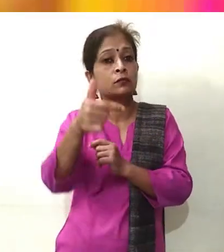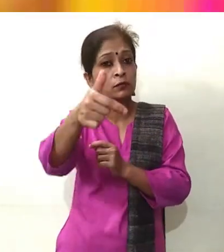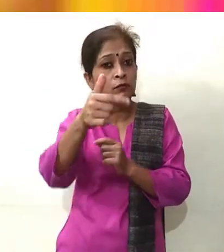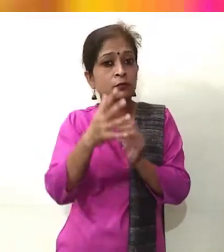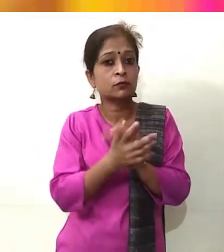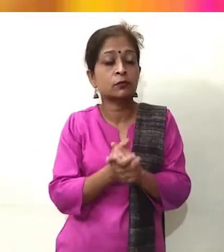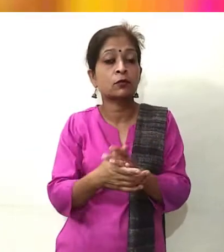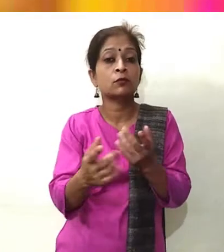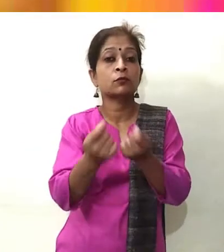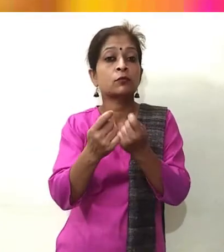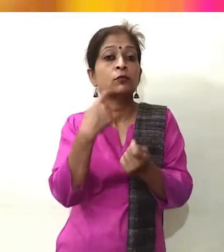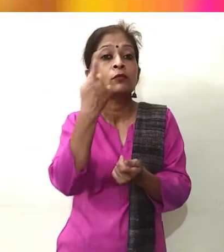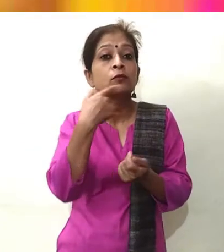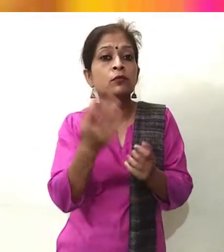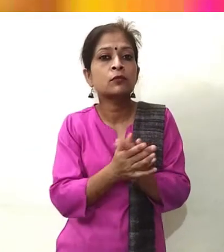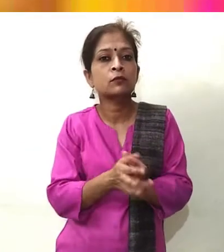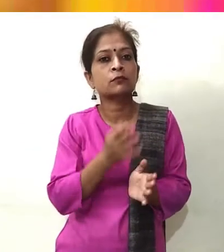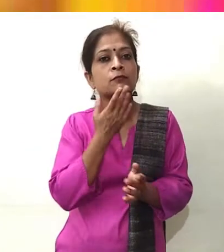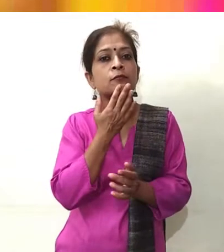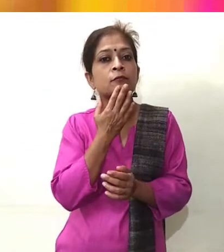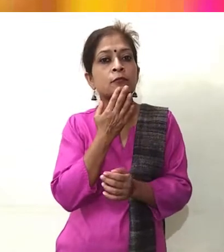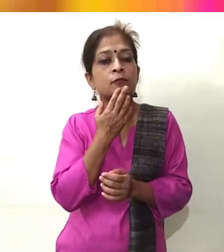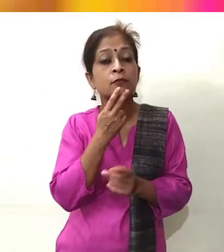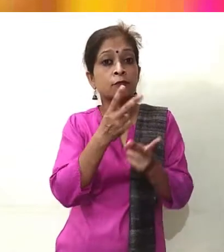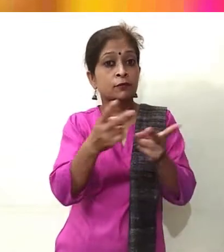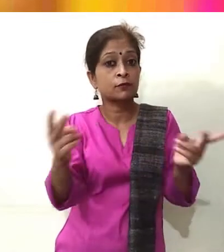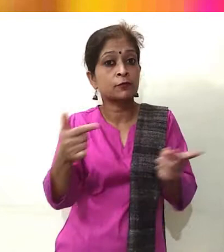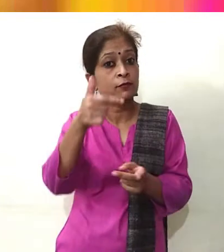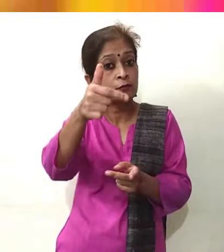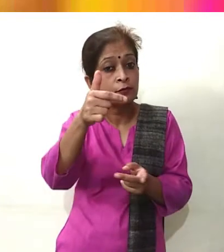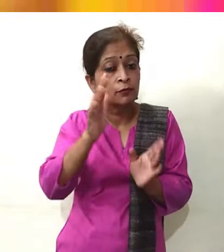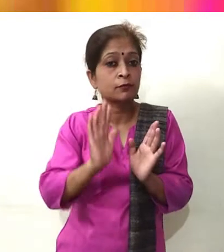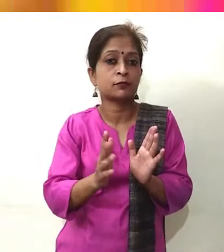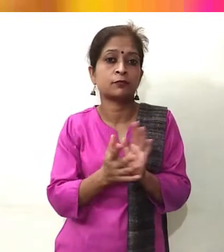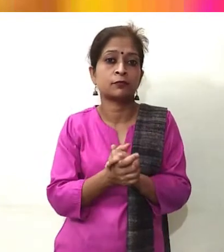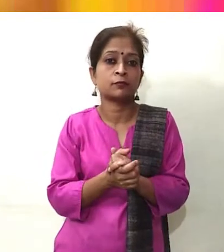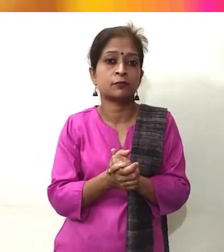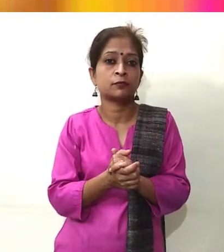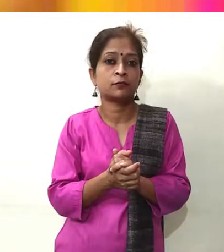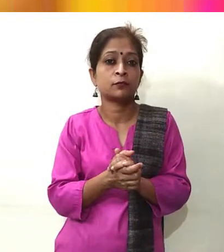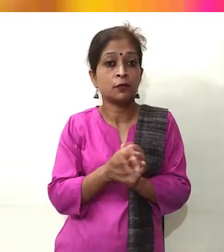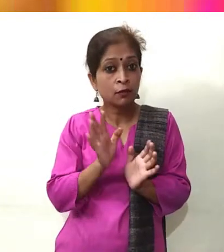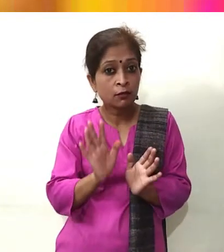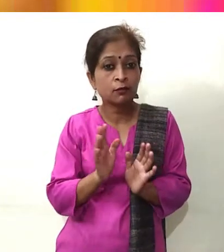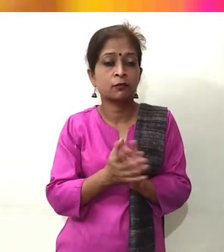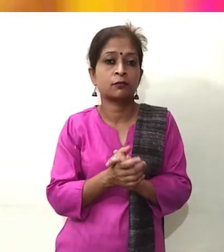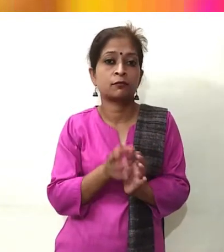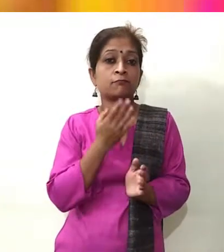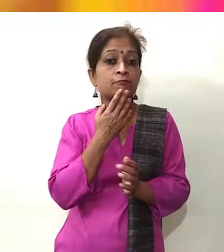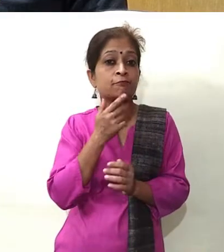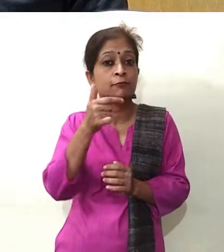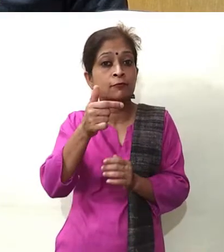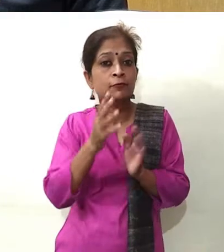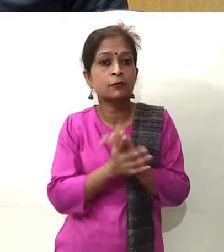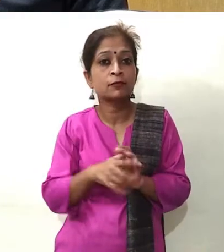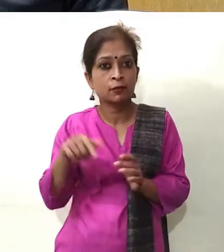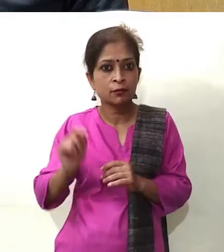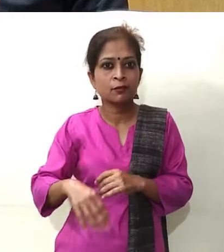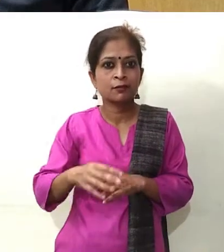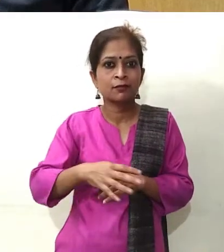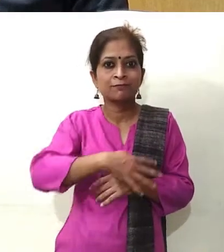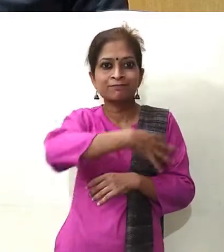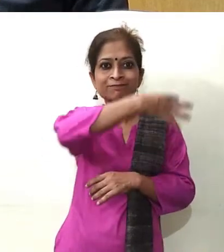अच्छा। और कैसे हैं उनके घोड़े? 7 अलग अलग रंग के, 7 रंग, जो कि इंद्रधनुष के